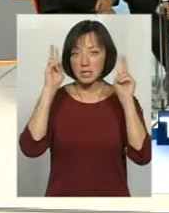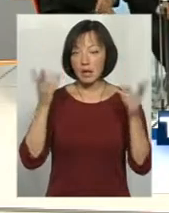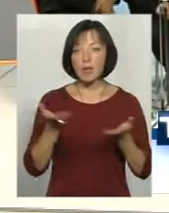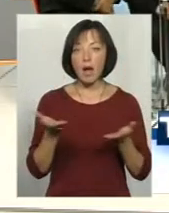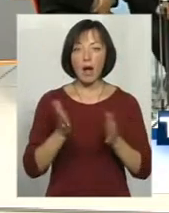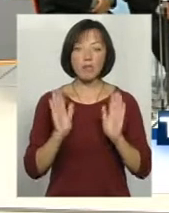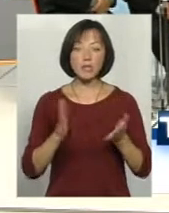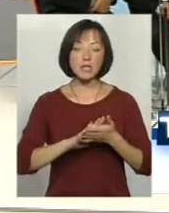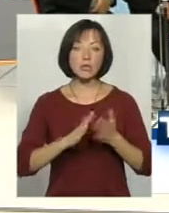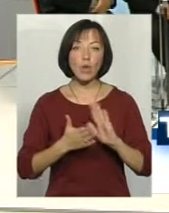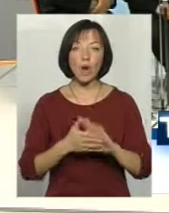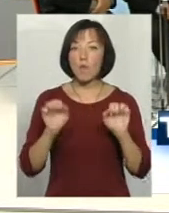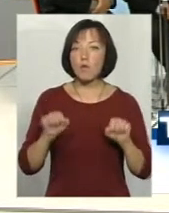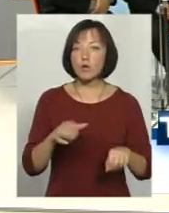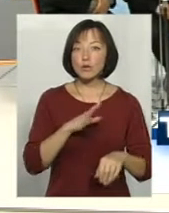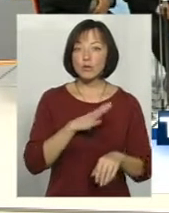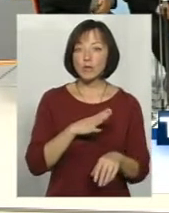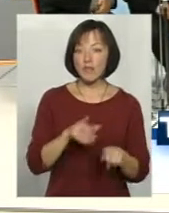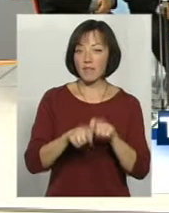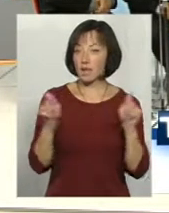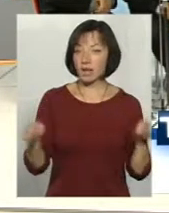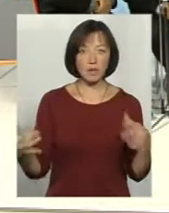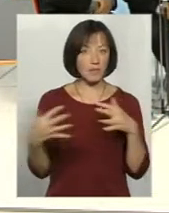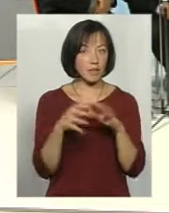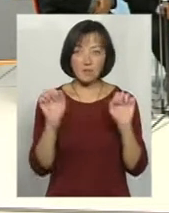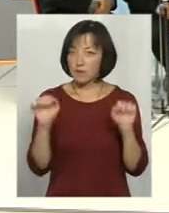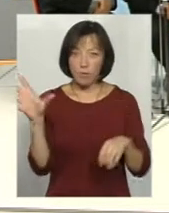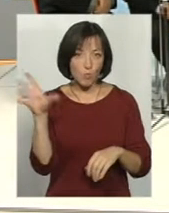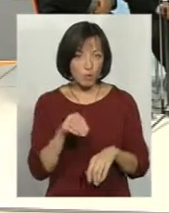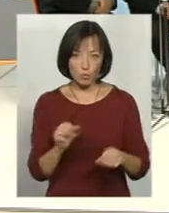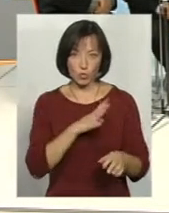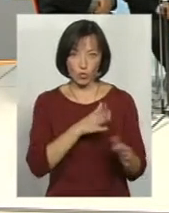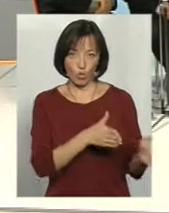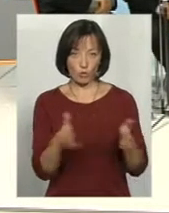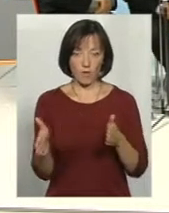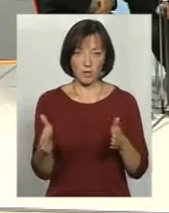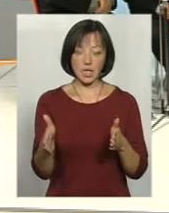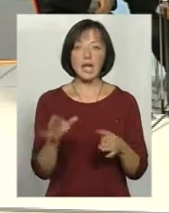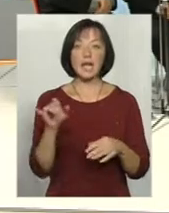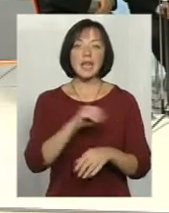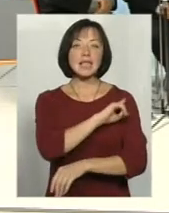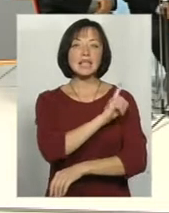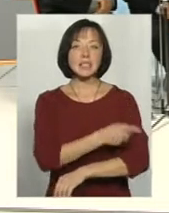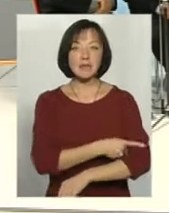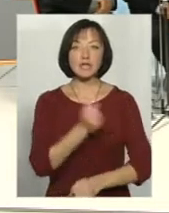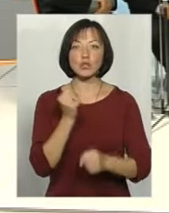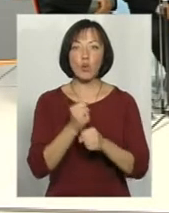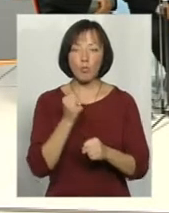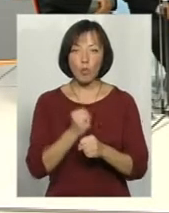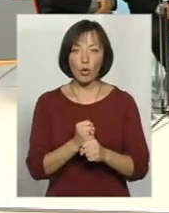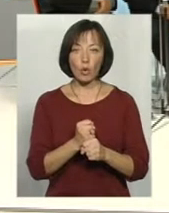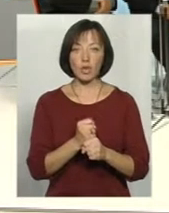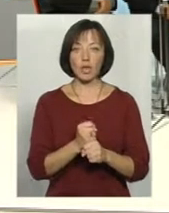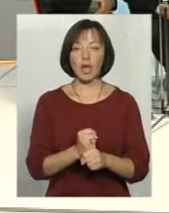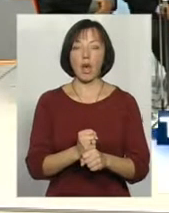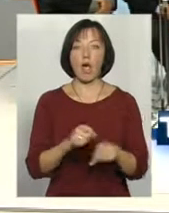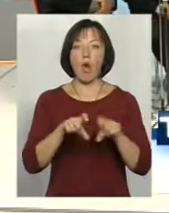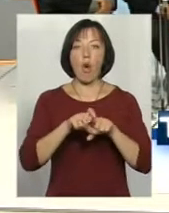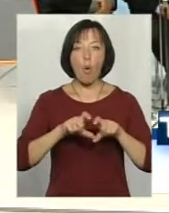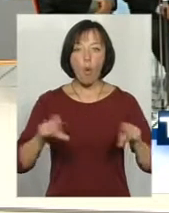буде ситуація. Може бути відкрита війна. Все ми можемо бути. Ми повинні бути готуватись. Інтенсивність роботи